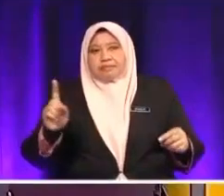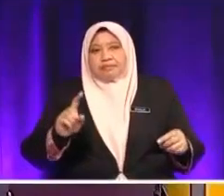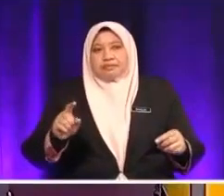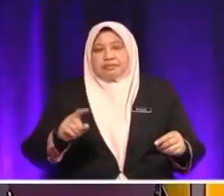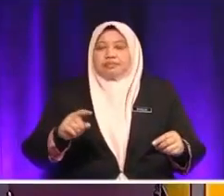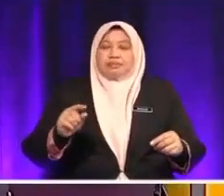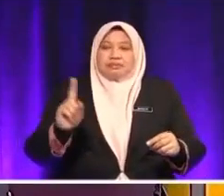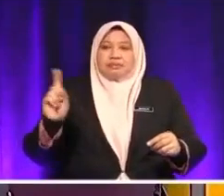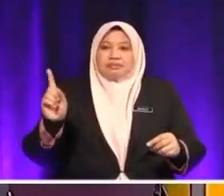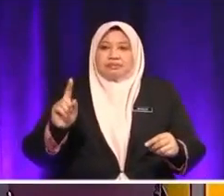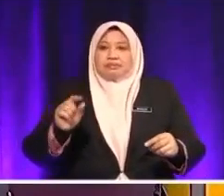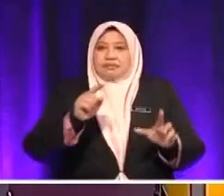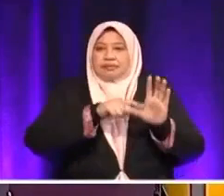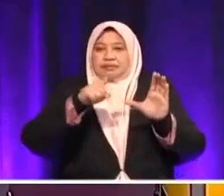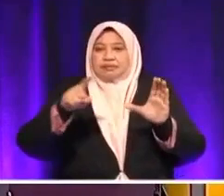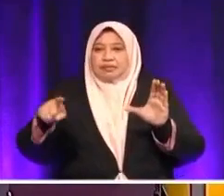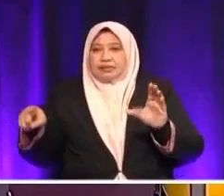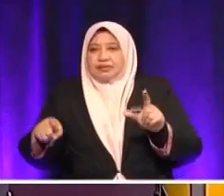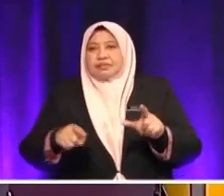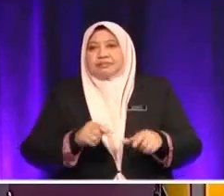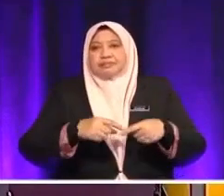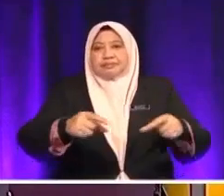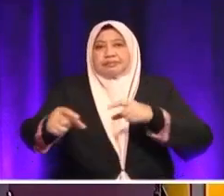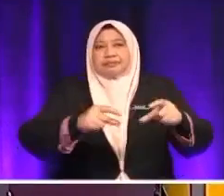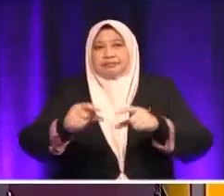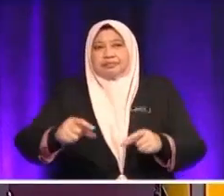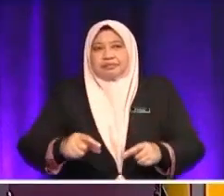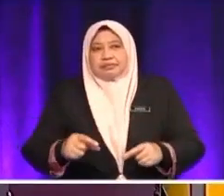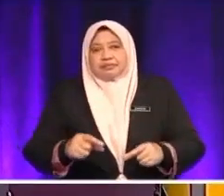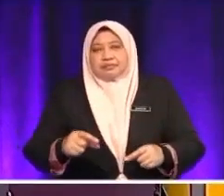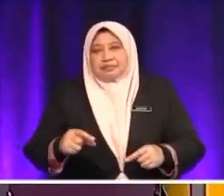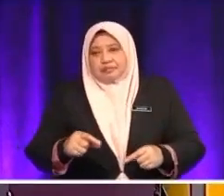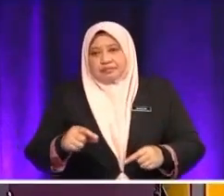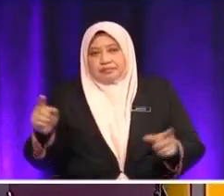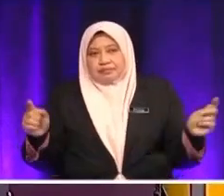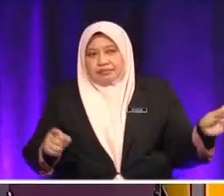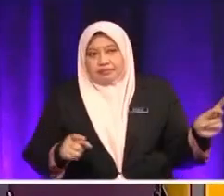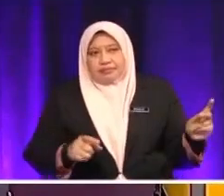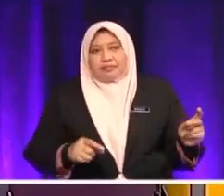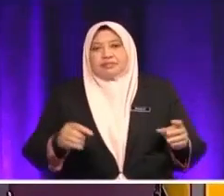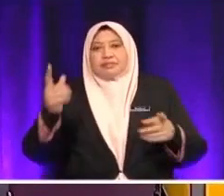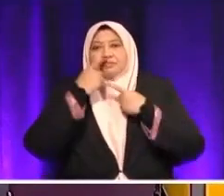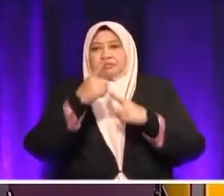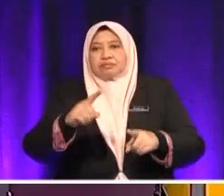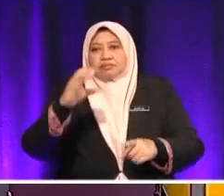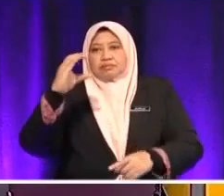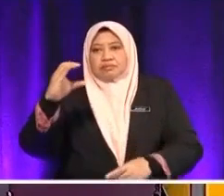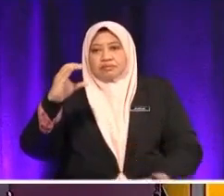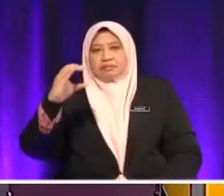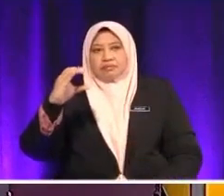jadi jawabannya adalah si kalau murid betul tendarai Haa itu tanda Oh Ha ini